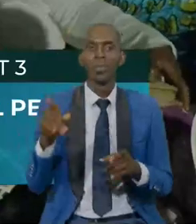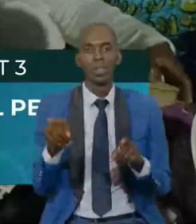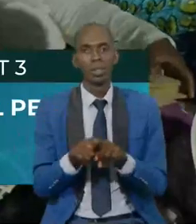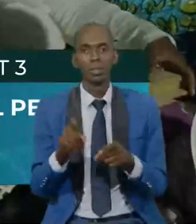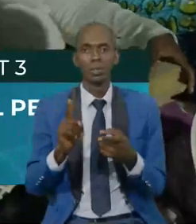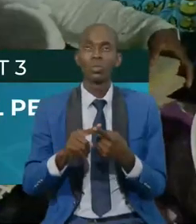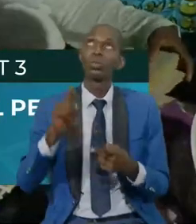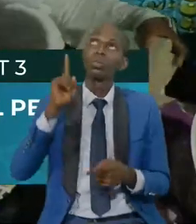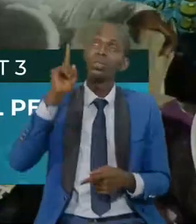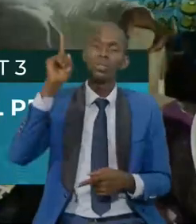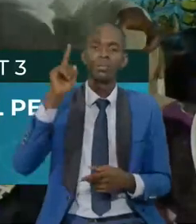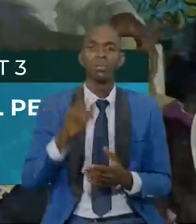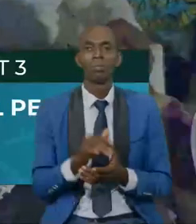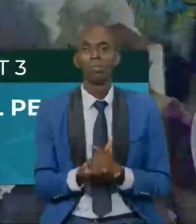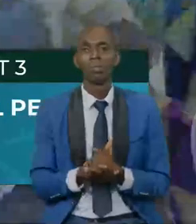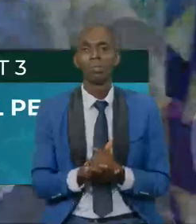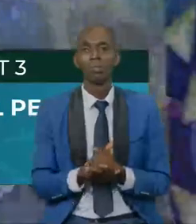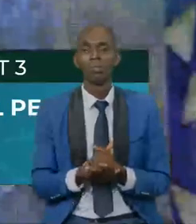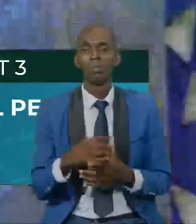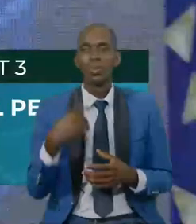Quel Dieu est semblable à toi?